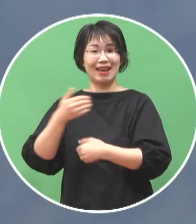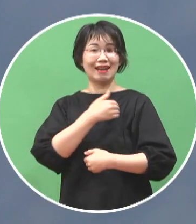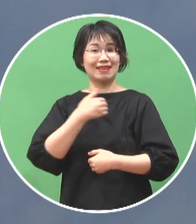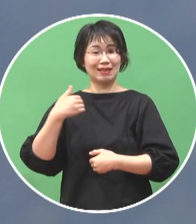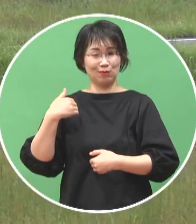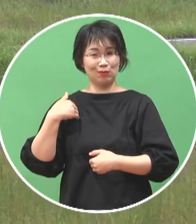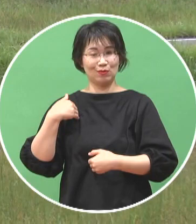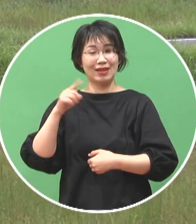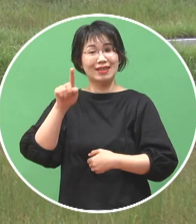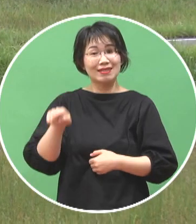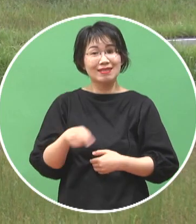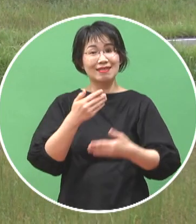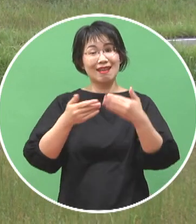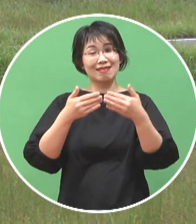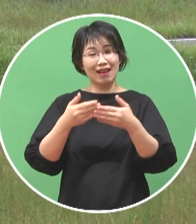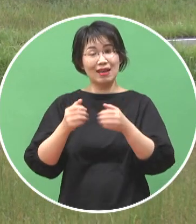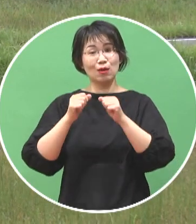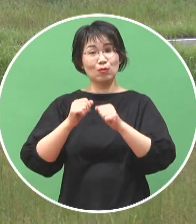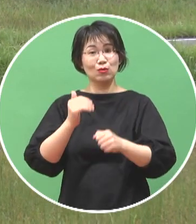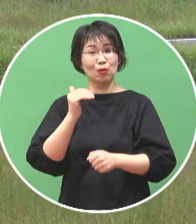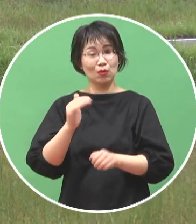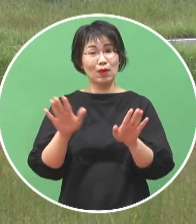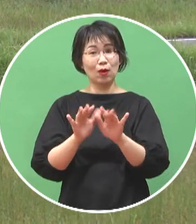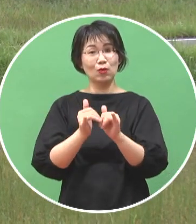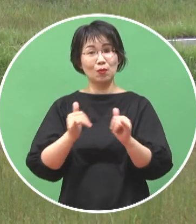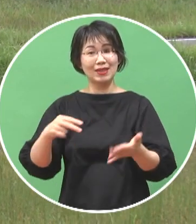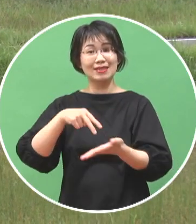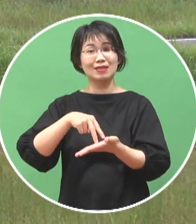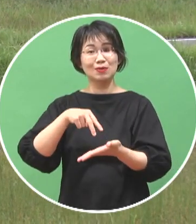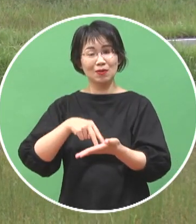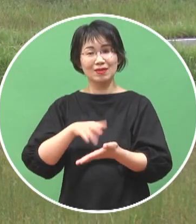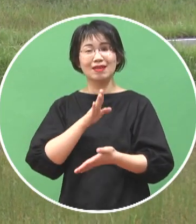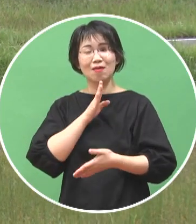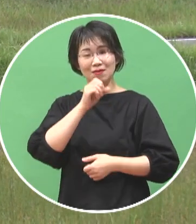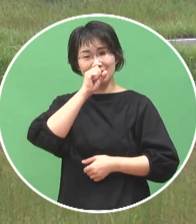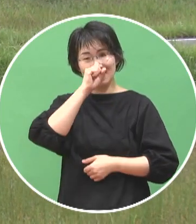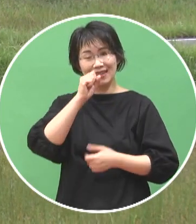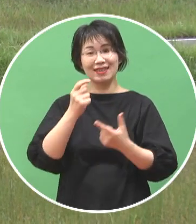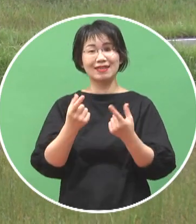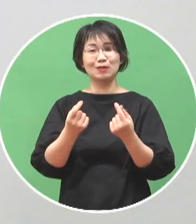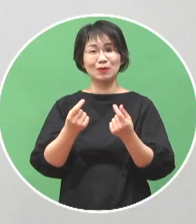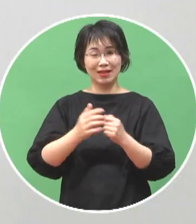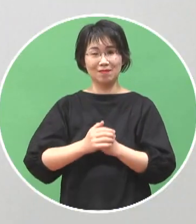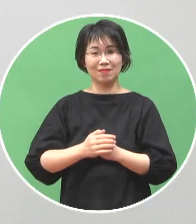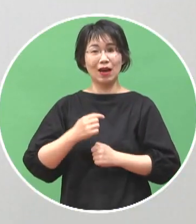る。自然体験をすることは子どもたちにとって本当にいいことですよね。